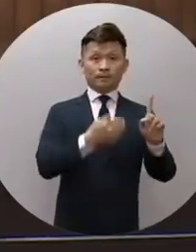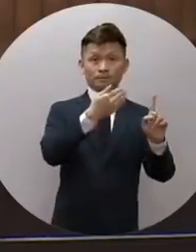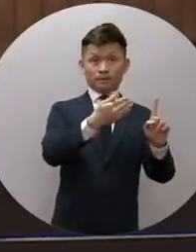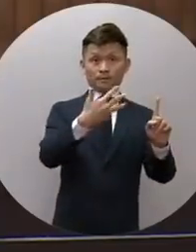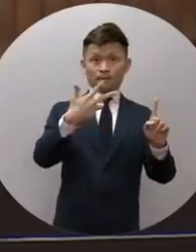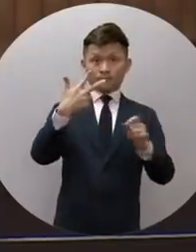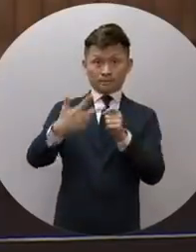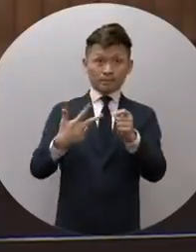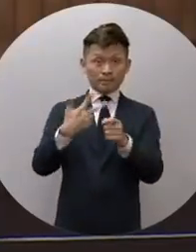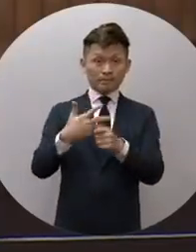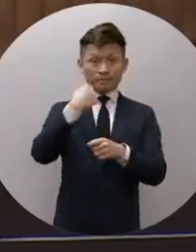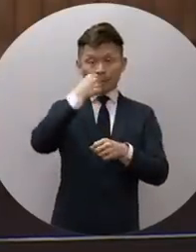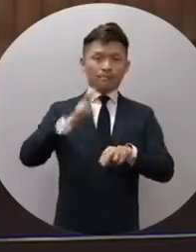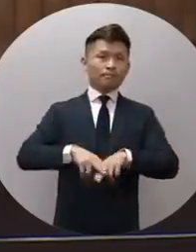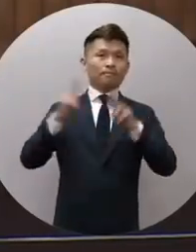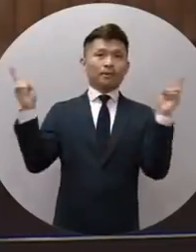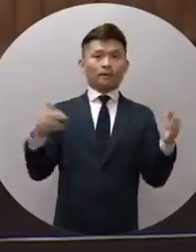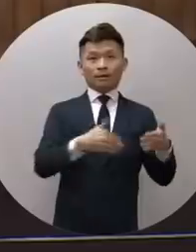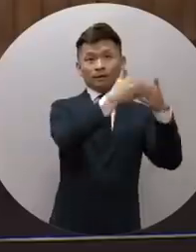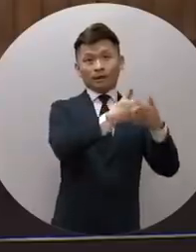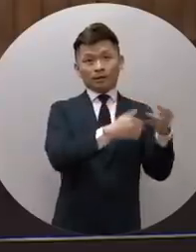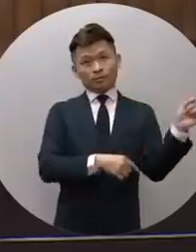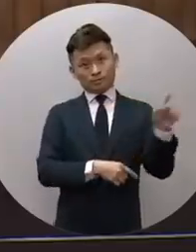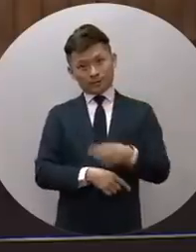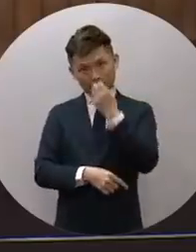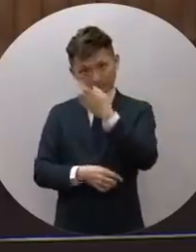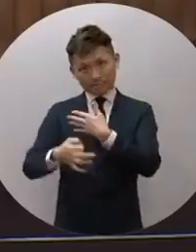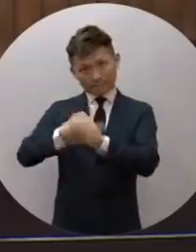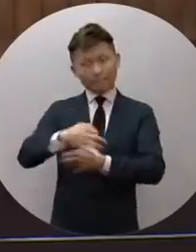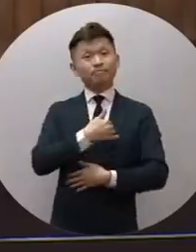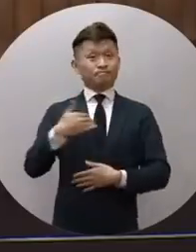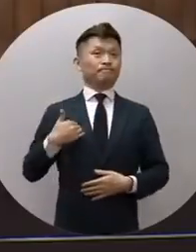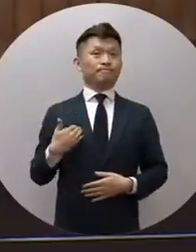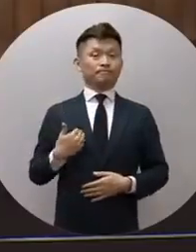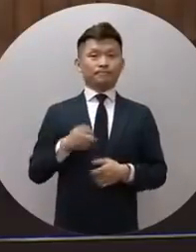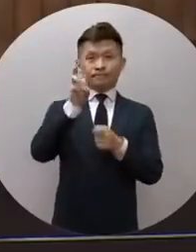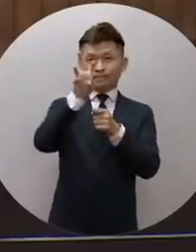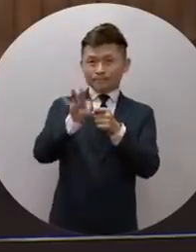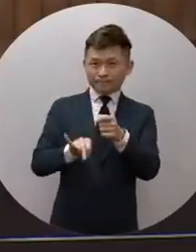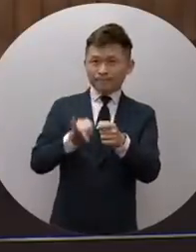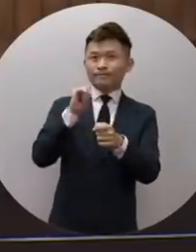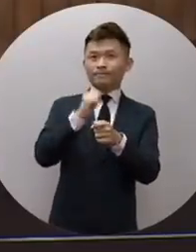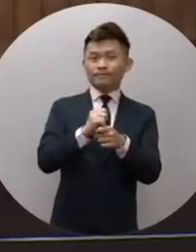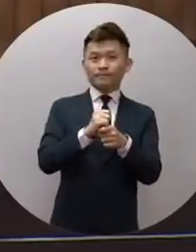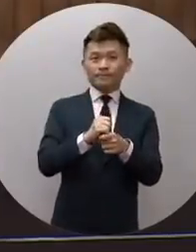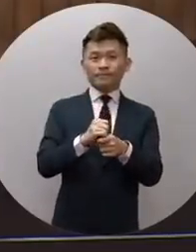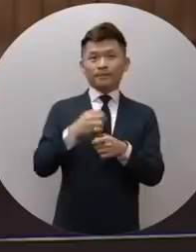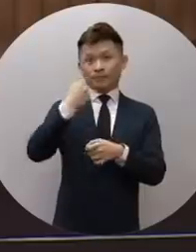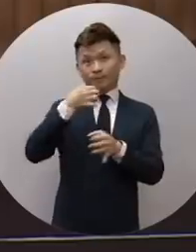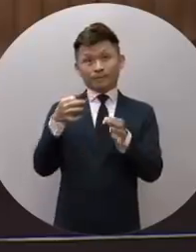1987年，台湾开放大陆探亲开始，30多年来，一波波台